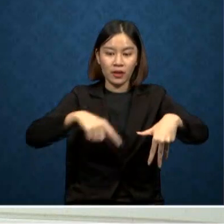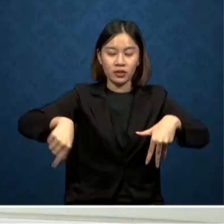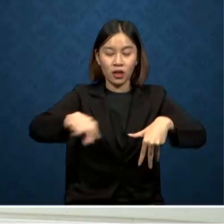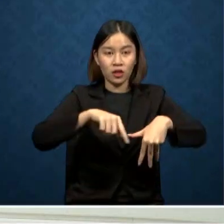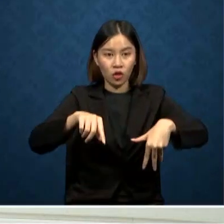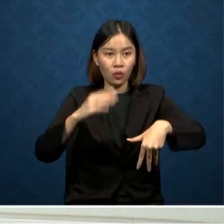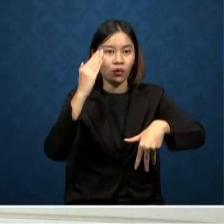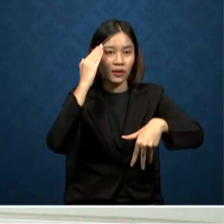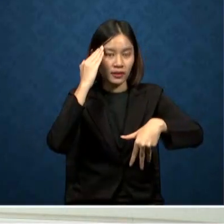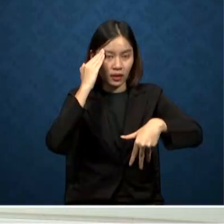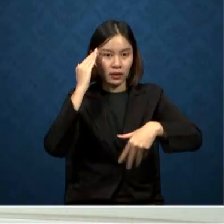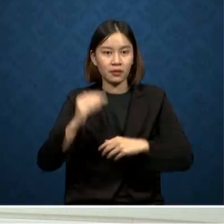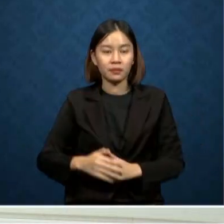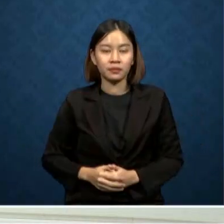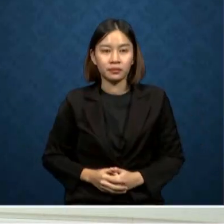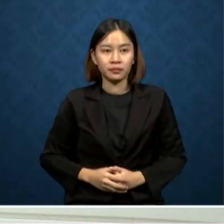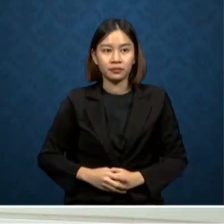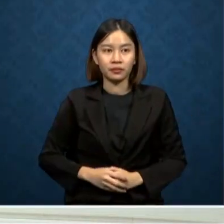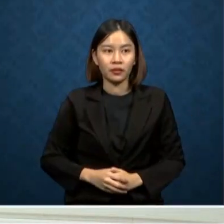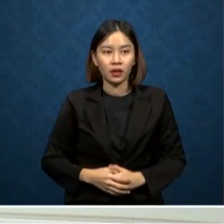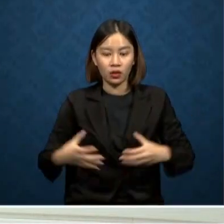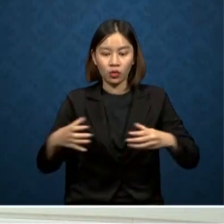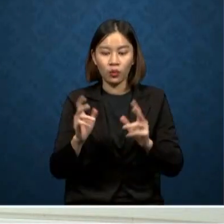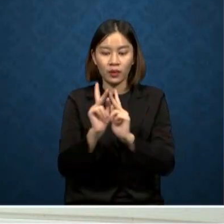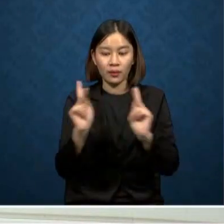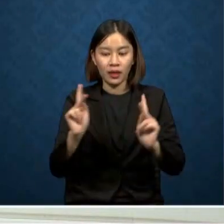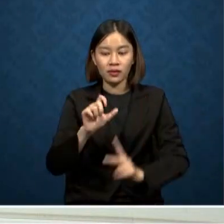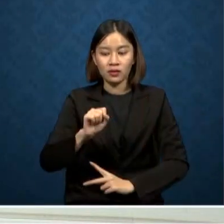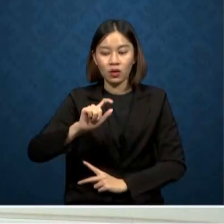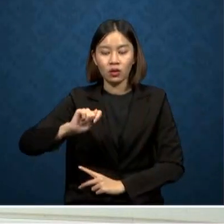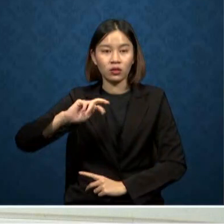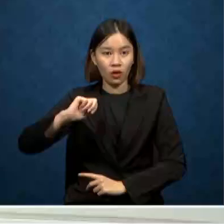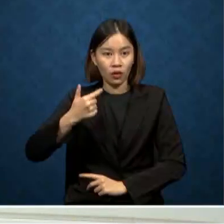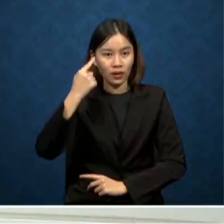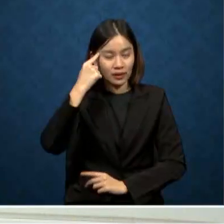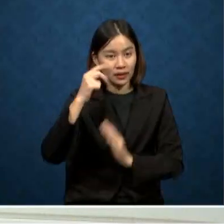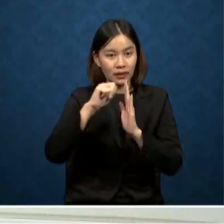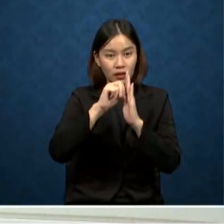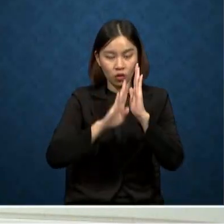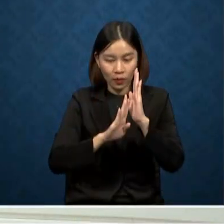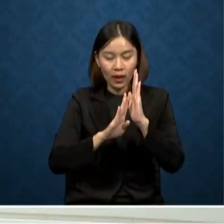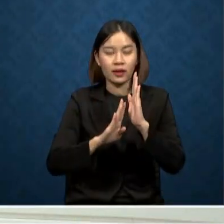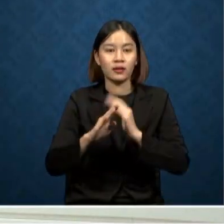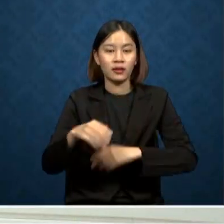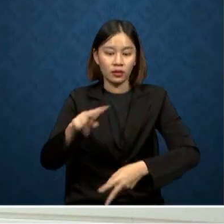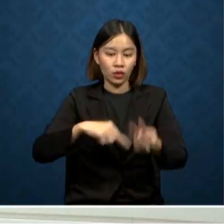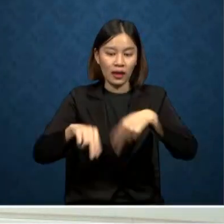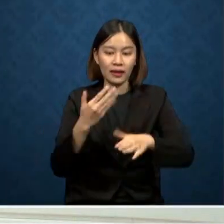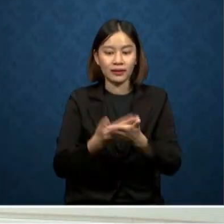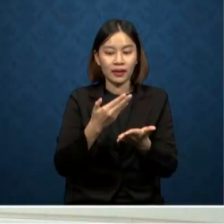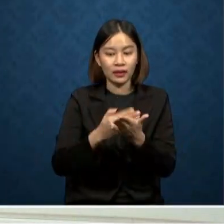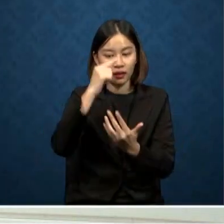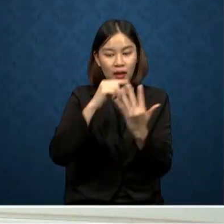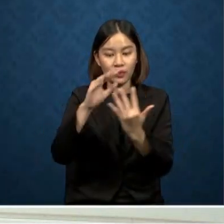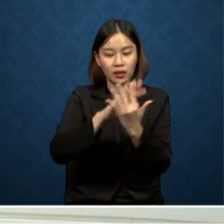ทราบเป็นการทั่วไปด้วยนั้นคณะกรรมการตรวจเงินแผ่นดินได้วางนโยบายการตรวจเงินแผ่นดินประจำปี